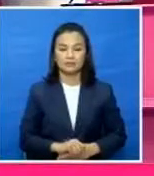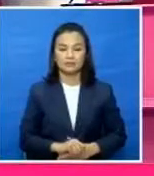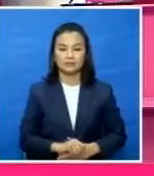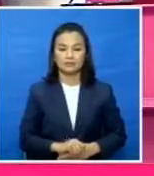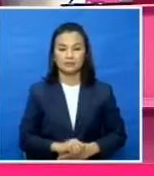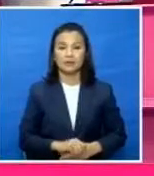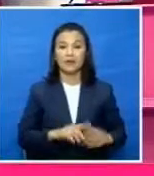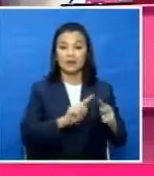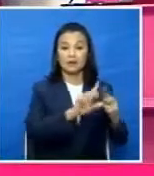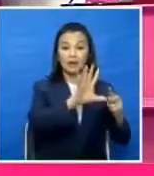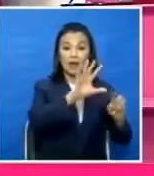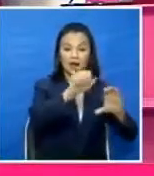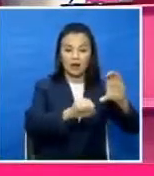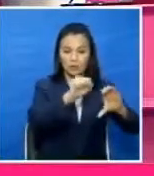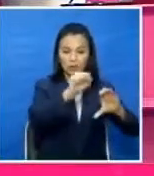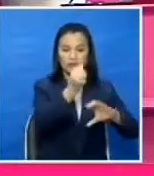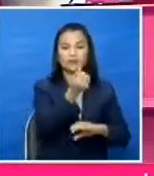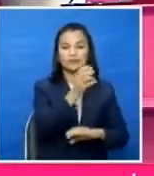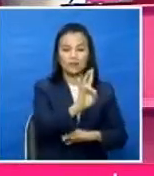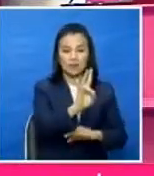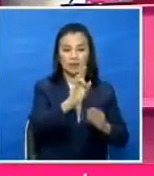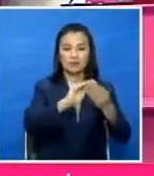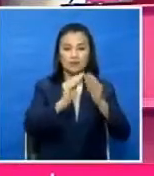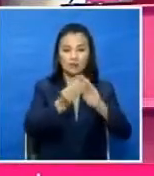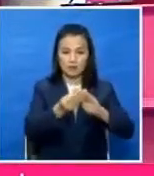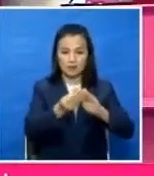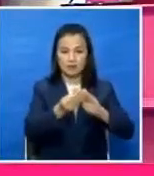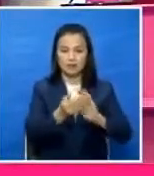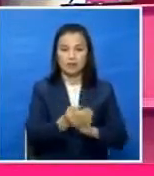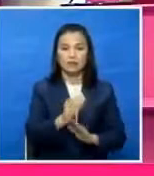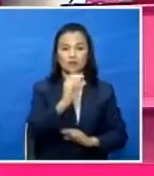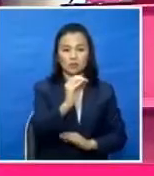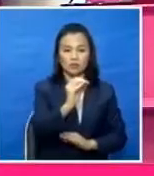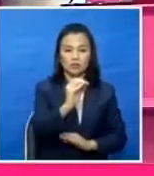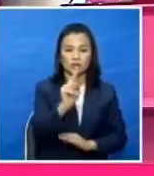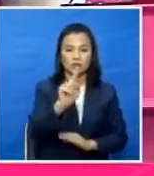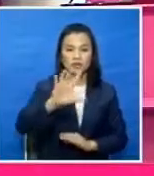อันดับที่5หมุนครั้งที่17เลขที่ออก